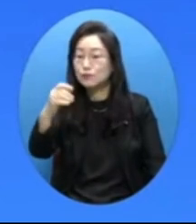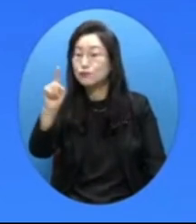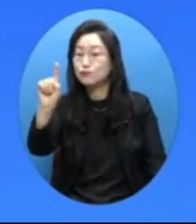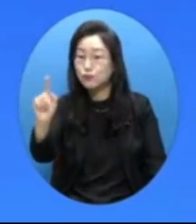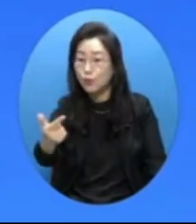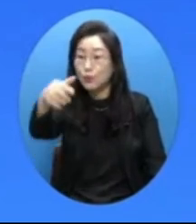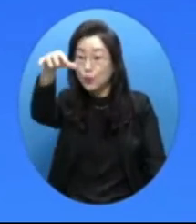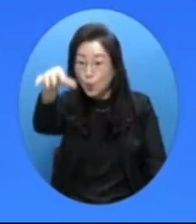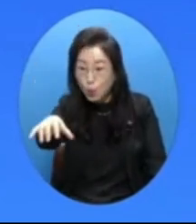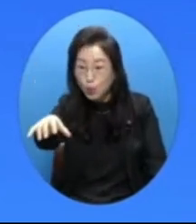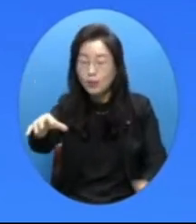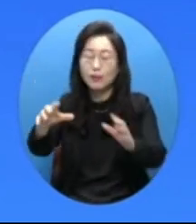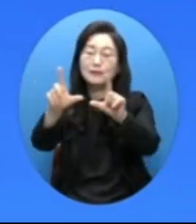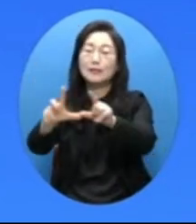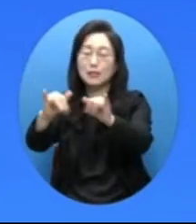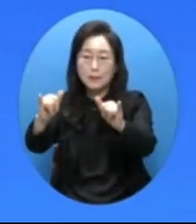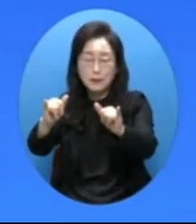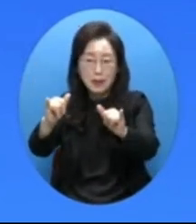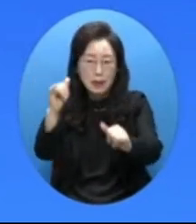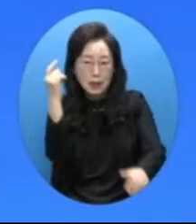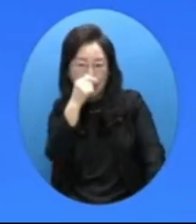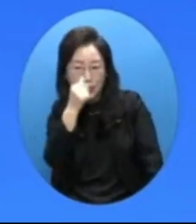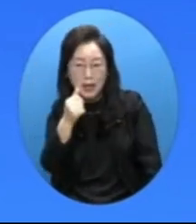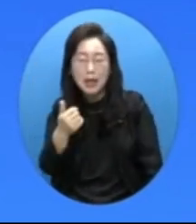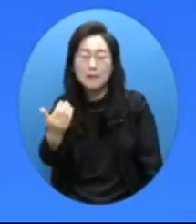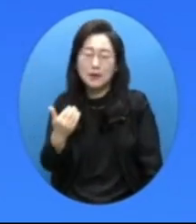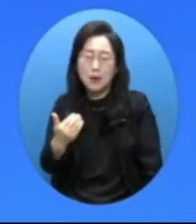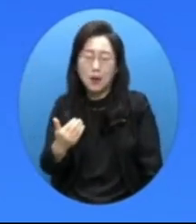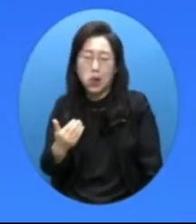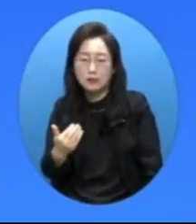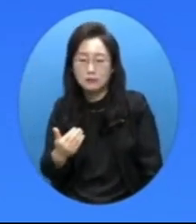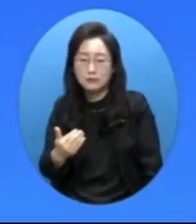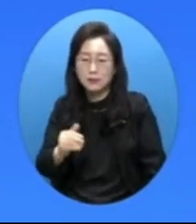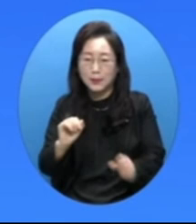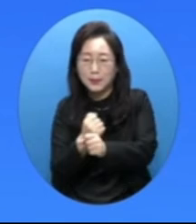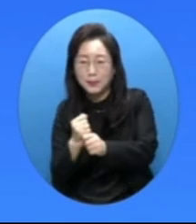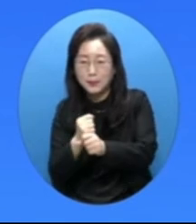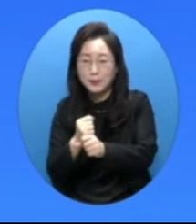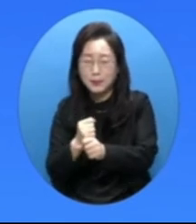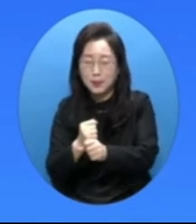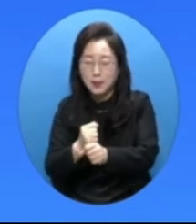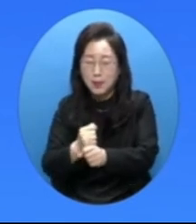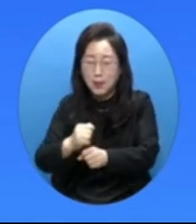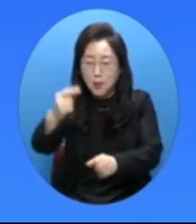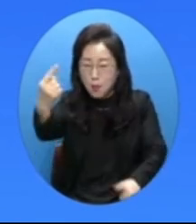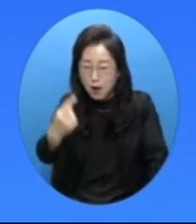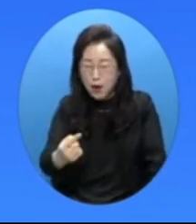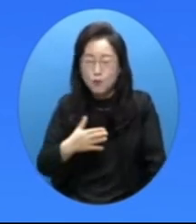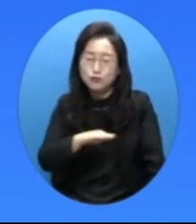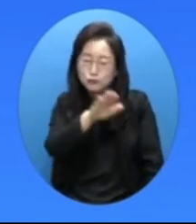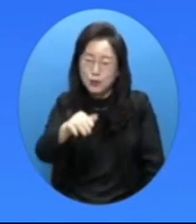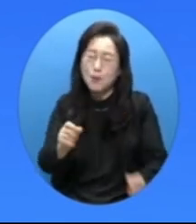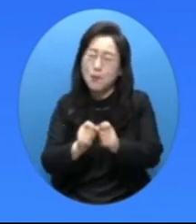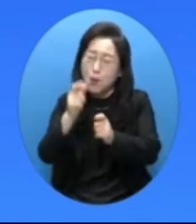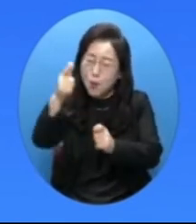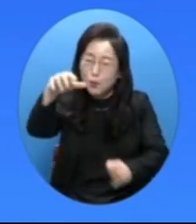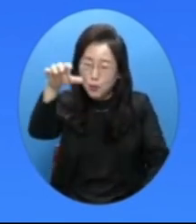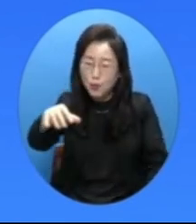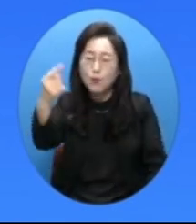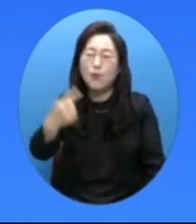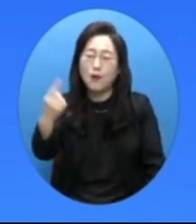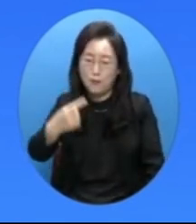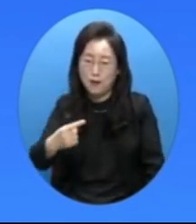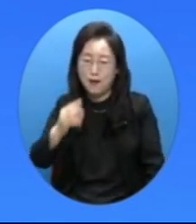사람처럼 얘기를 하고 와서 평화적을 맺었는데 알고 보니까 그 지역 사람들입니다 그래서 기본이 이스라엘과